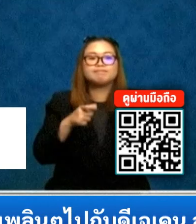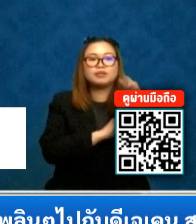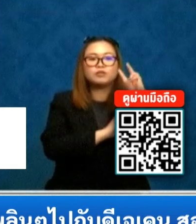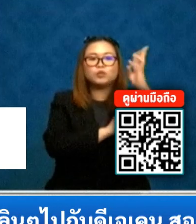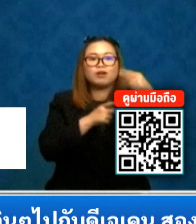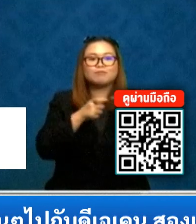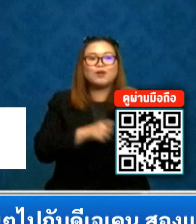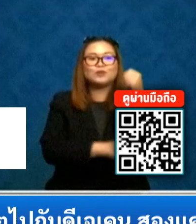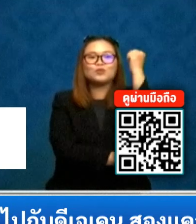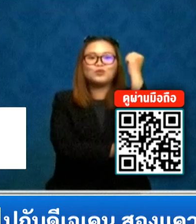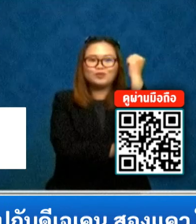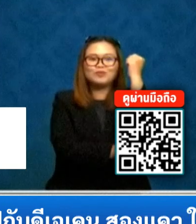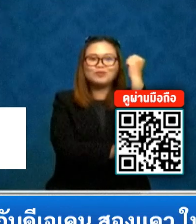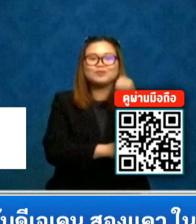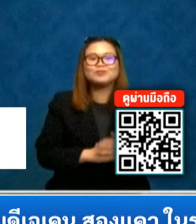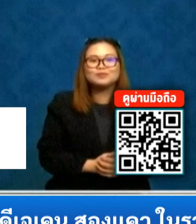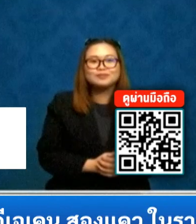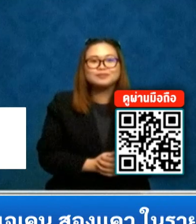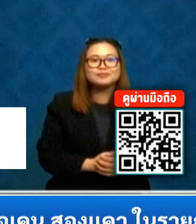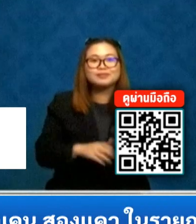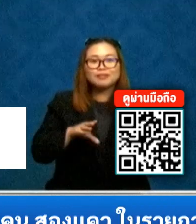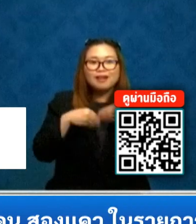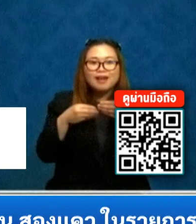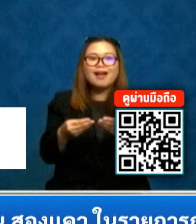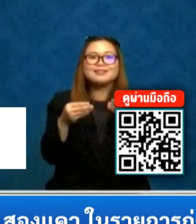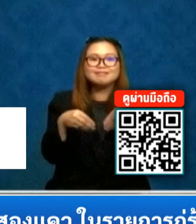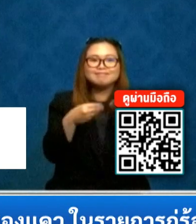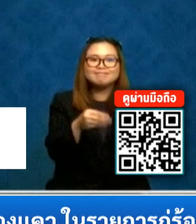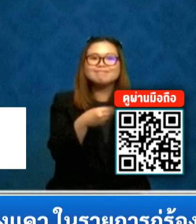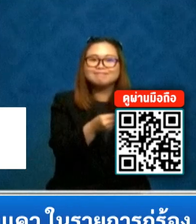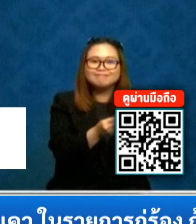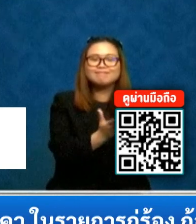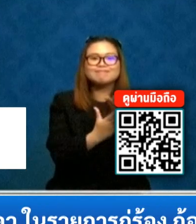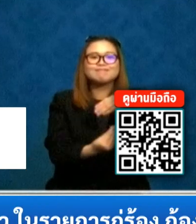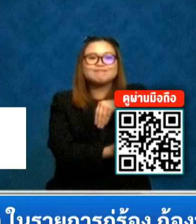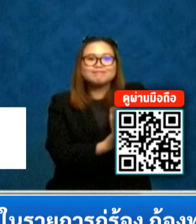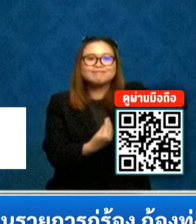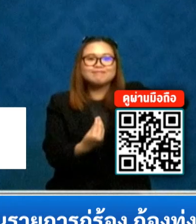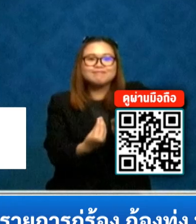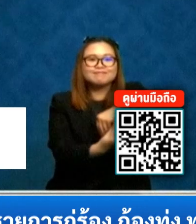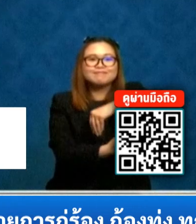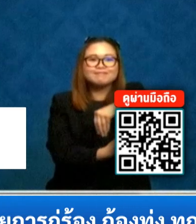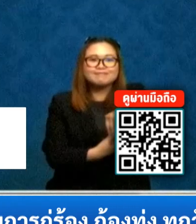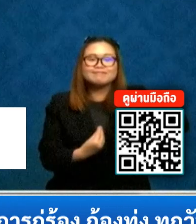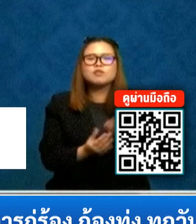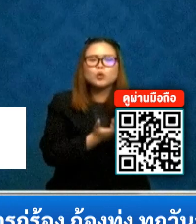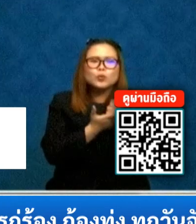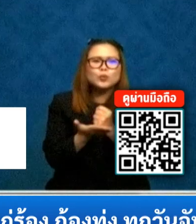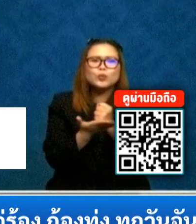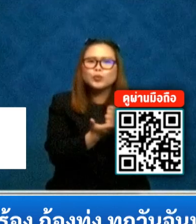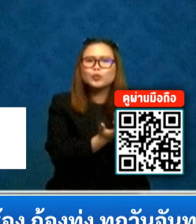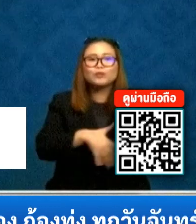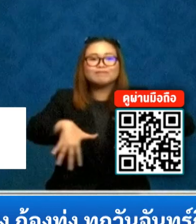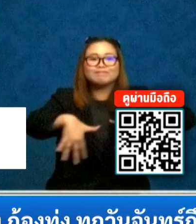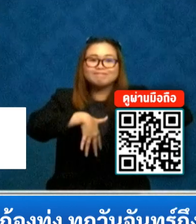ห่งรัฐหรือบัตรคนจนก็เพื่อต้องการให้เงินหมุนนะครับอันนี้อย่างน้อยก็บรรเทาไปก่อนในปีงบ